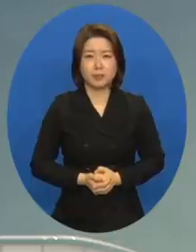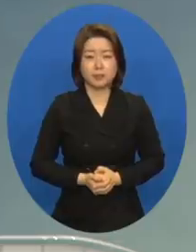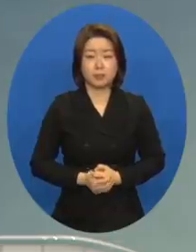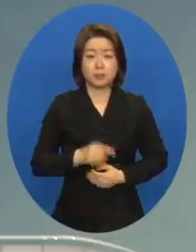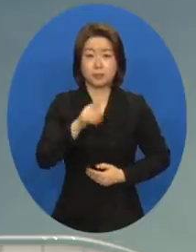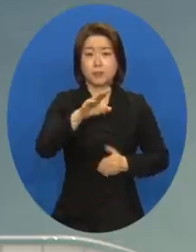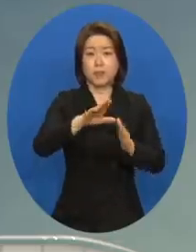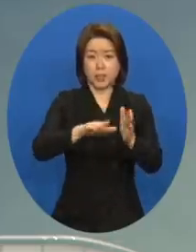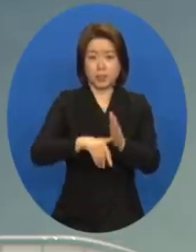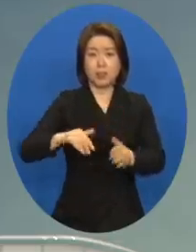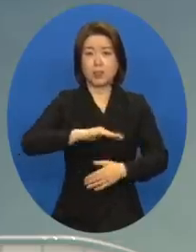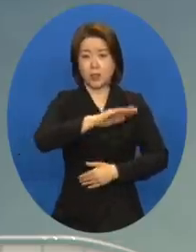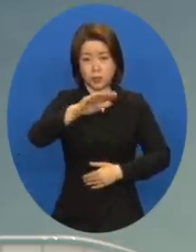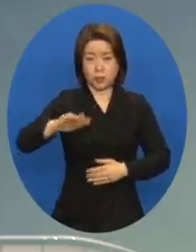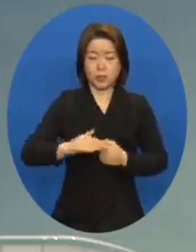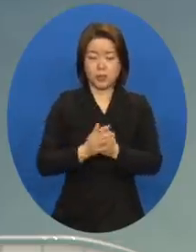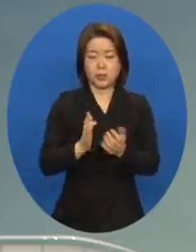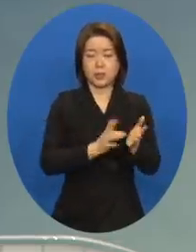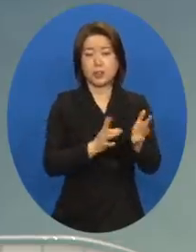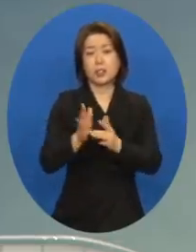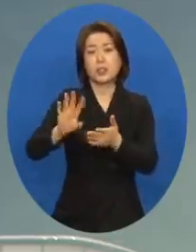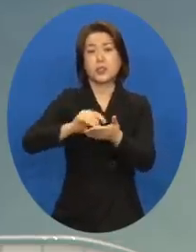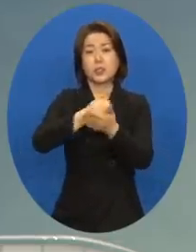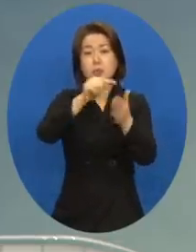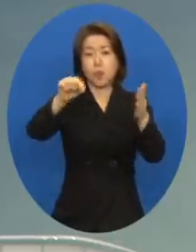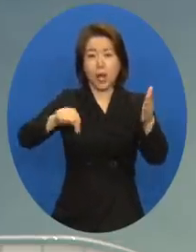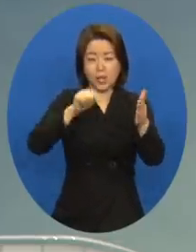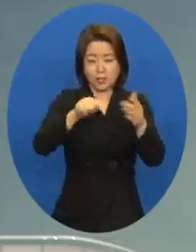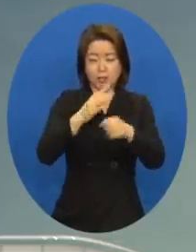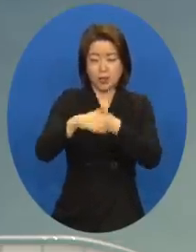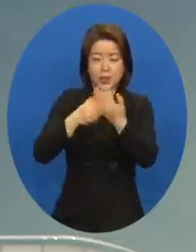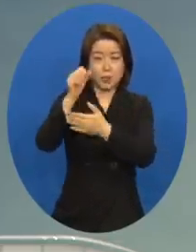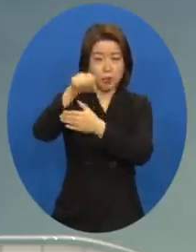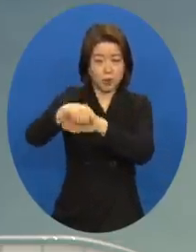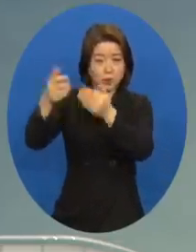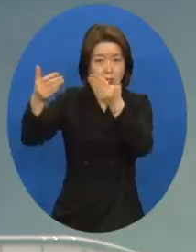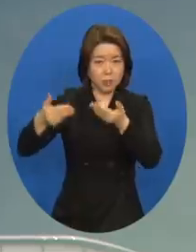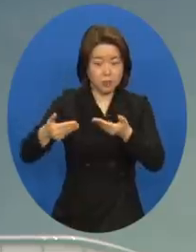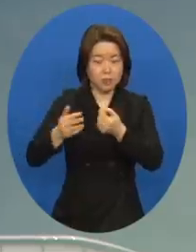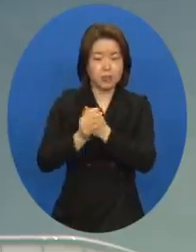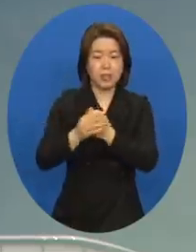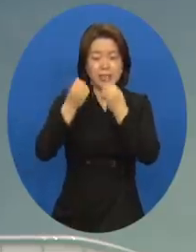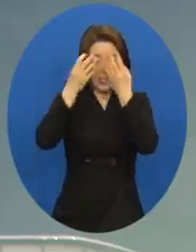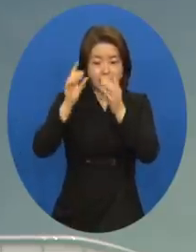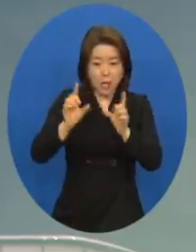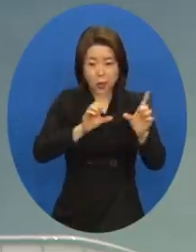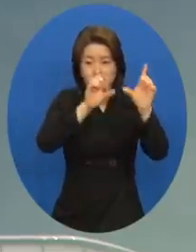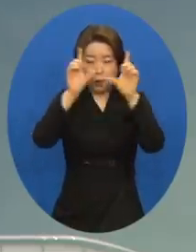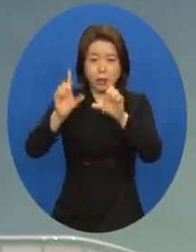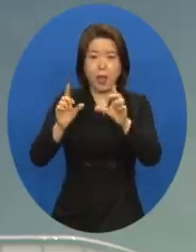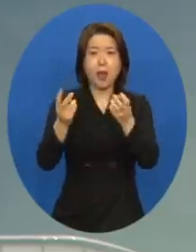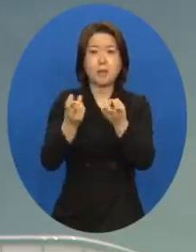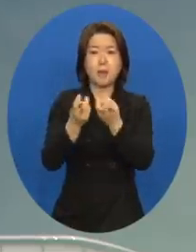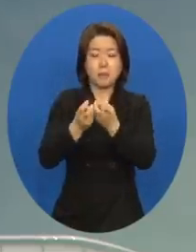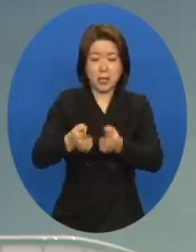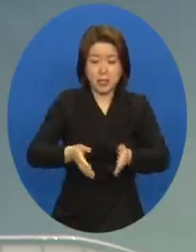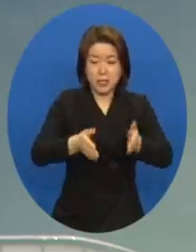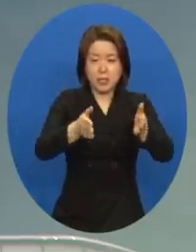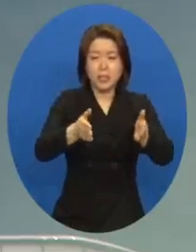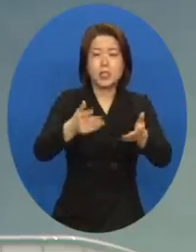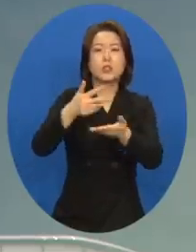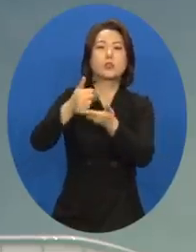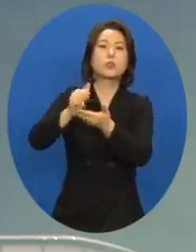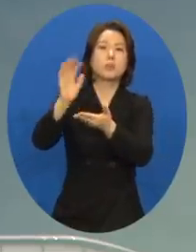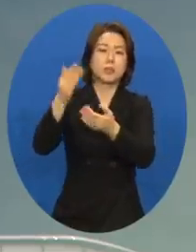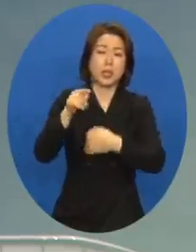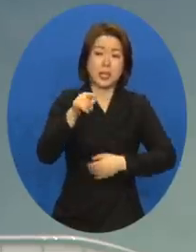그때 비로소 우리는 예수 그리스도 안에서 하나님이 허락하신 새로운 살길이 되신다. 주님이